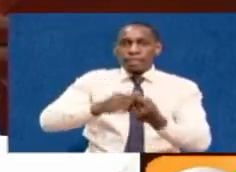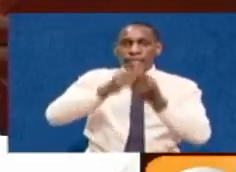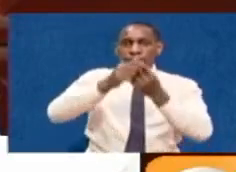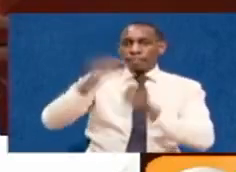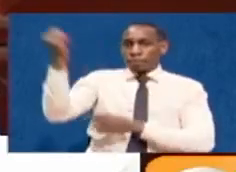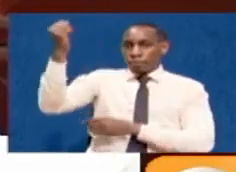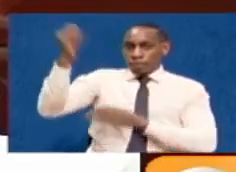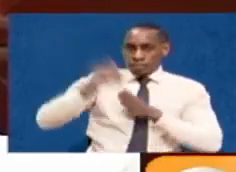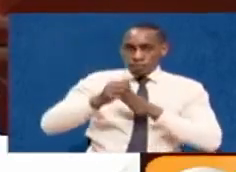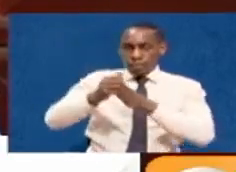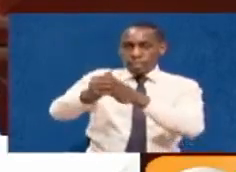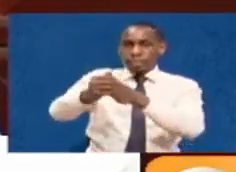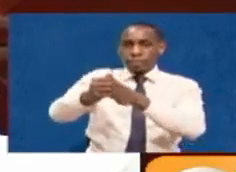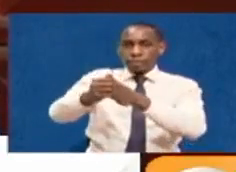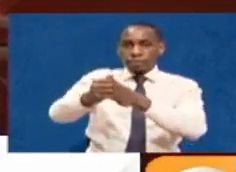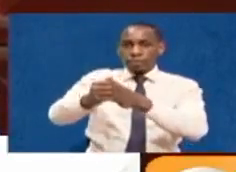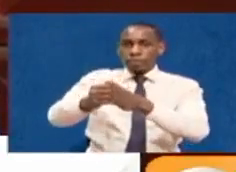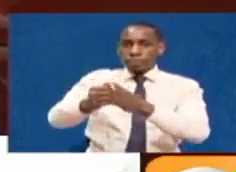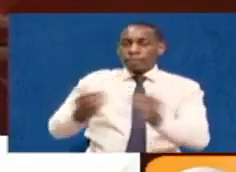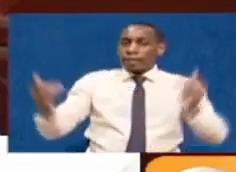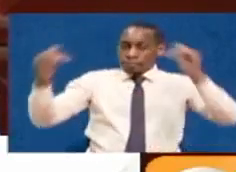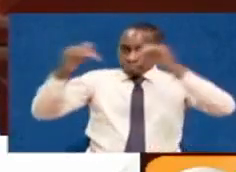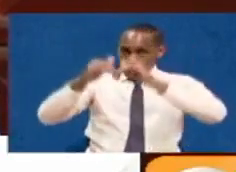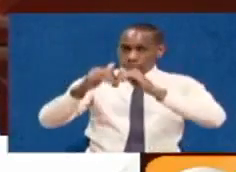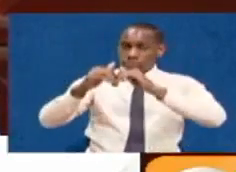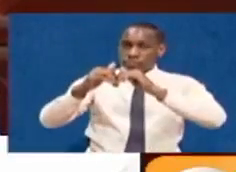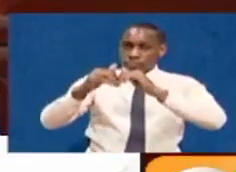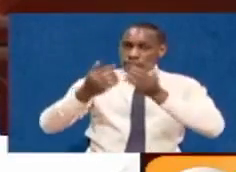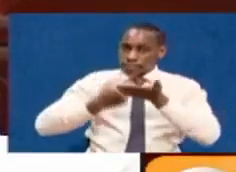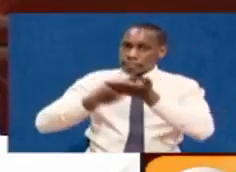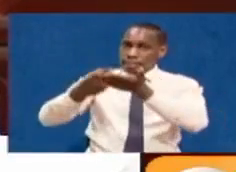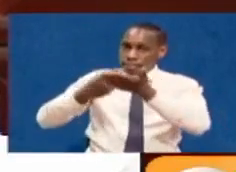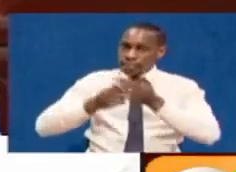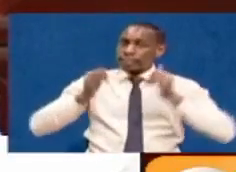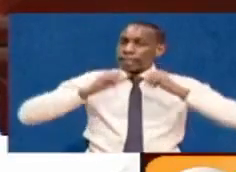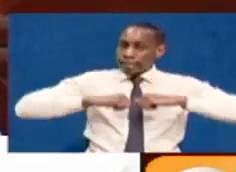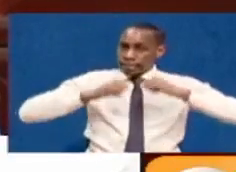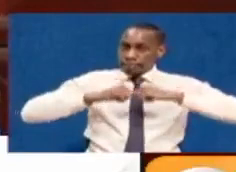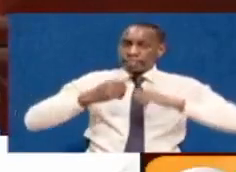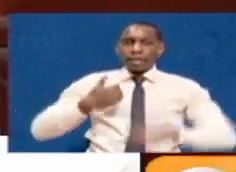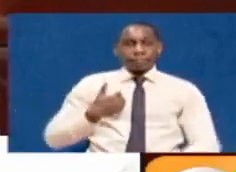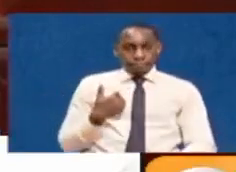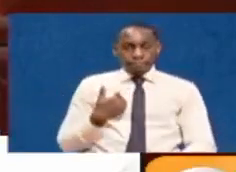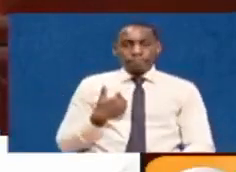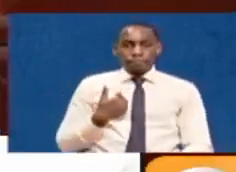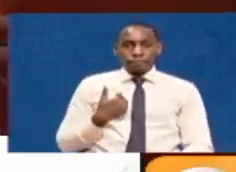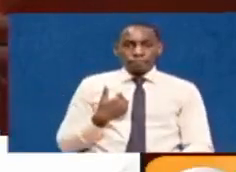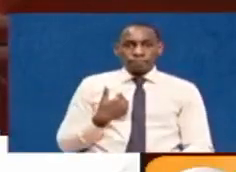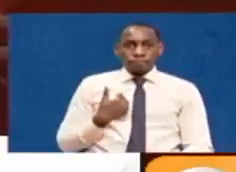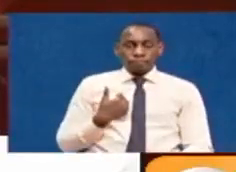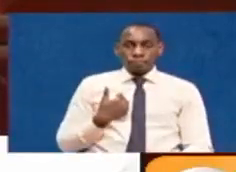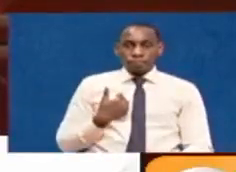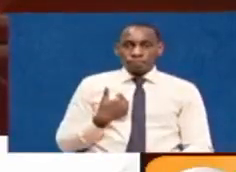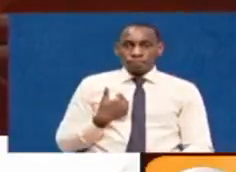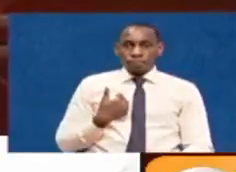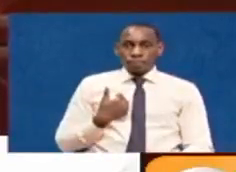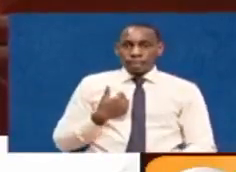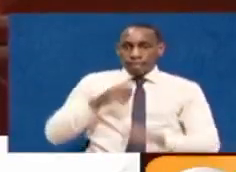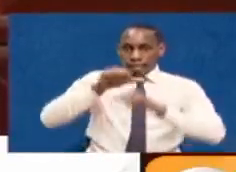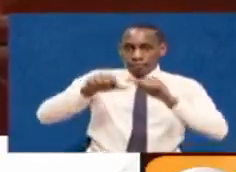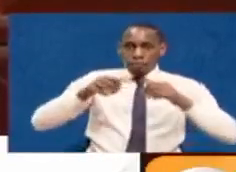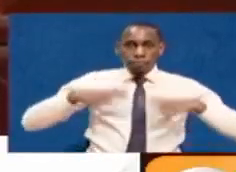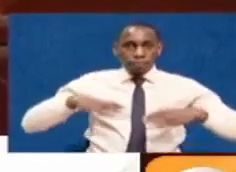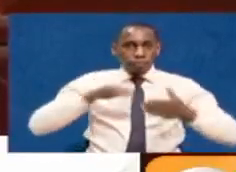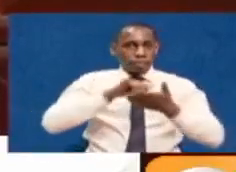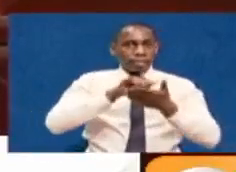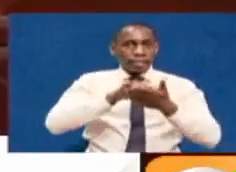especially political leadership, sit down together and get to agree on the persons who